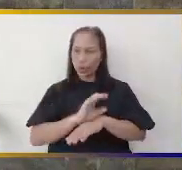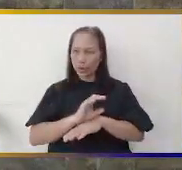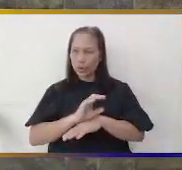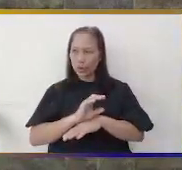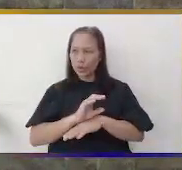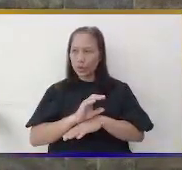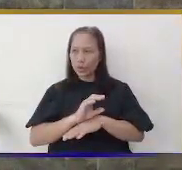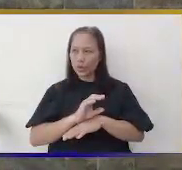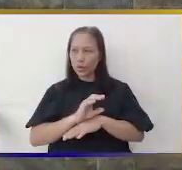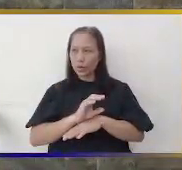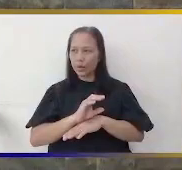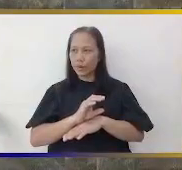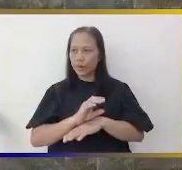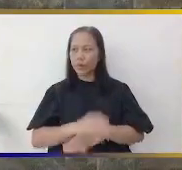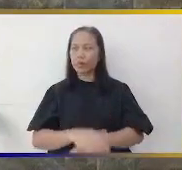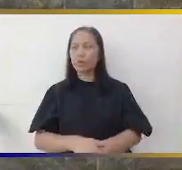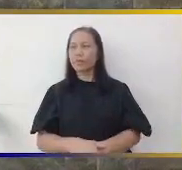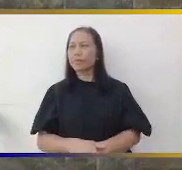m